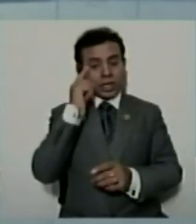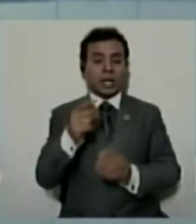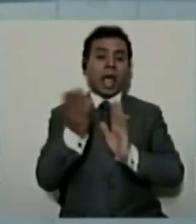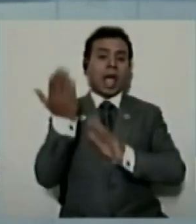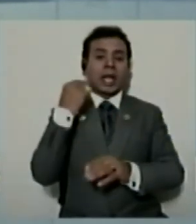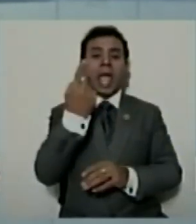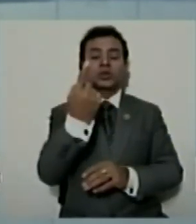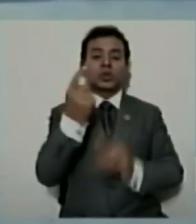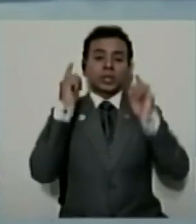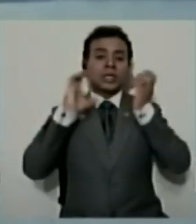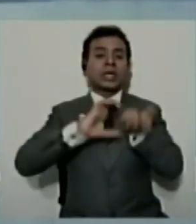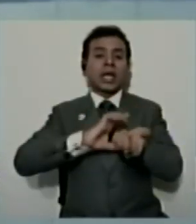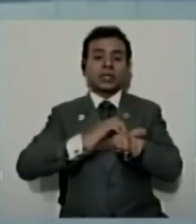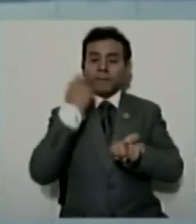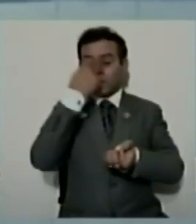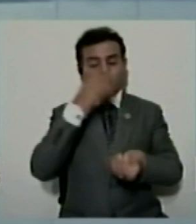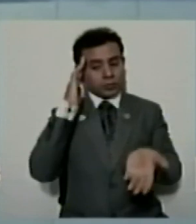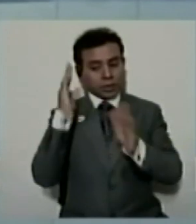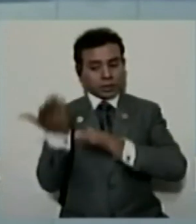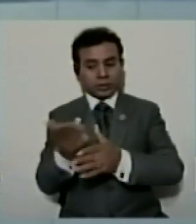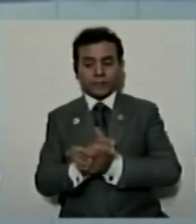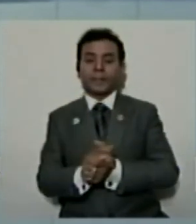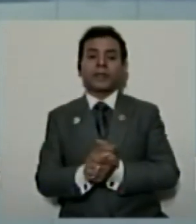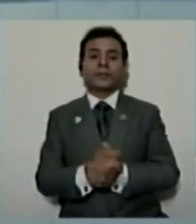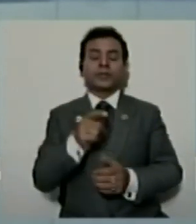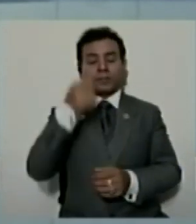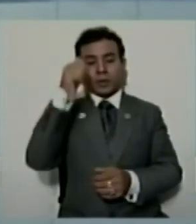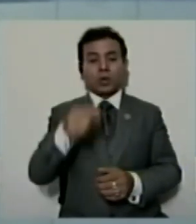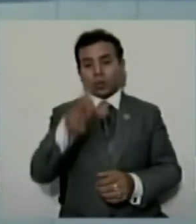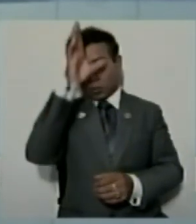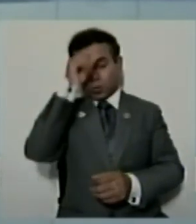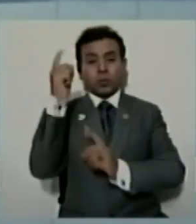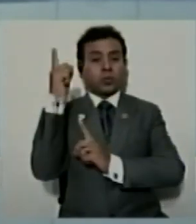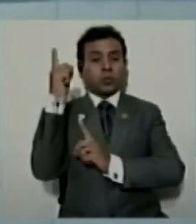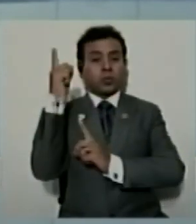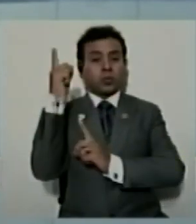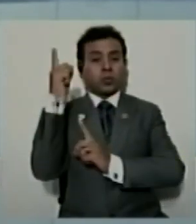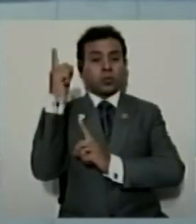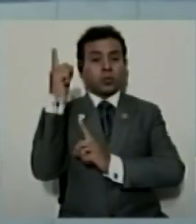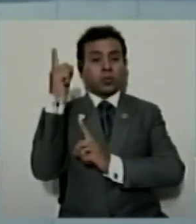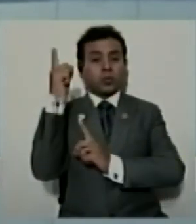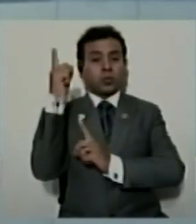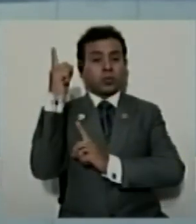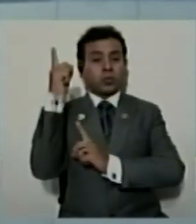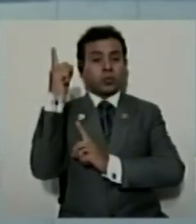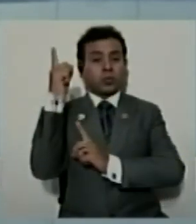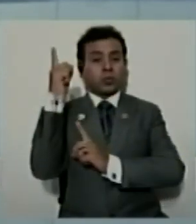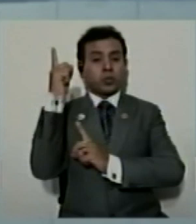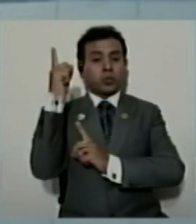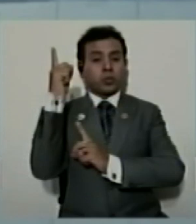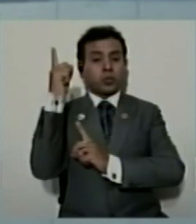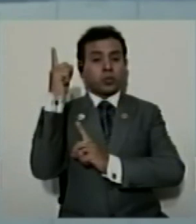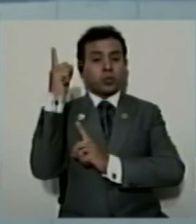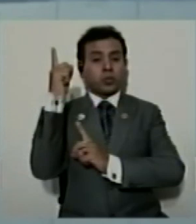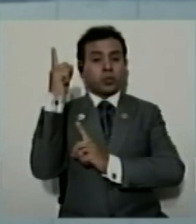হয়েছেন, আক্রান্ত আছেন এই পবিত্র রমজান মাসে, আমরা তাদের সবারই দ্রুত সুস্থতা কামনা করি। মহান আল্লাহ তাআলা আমাদের